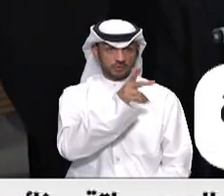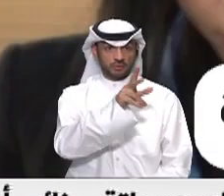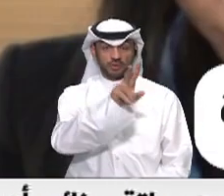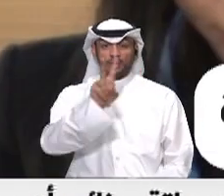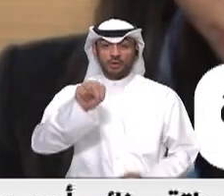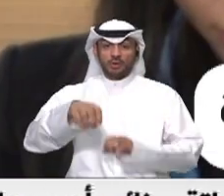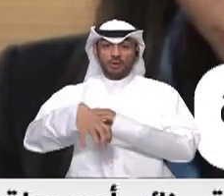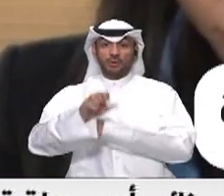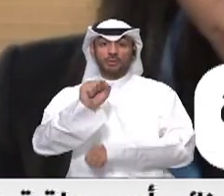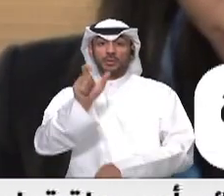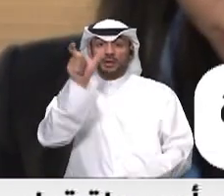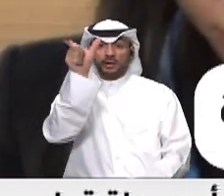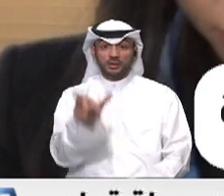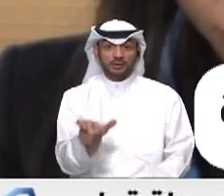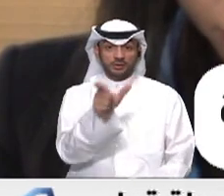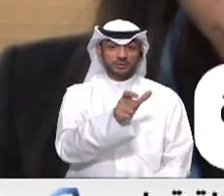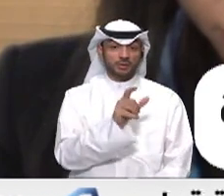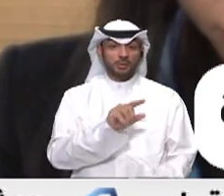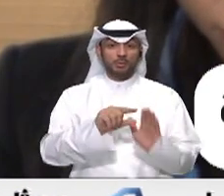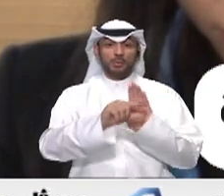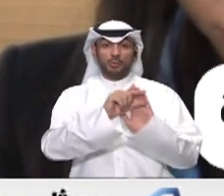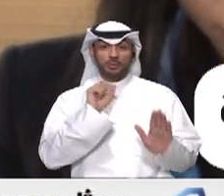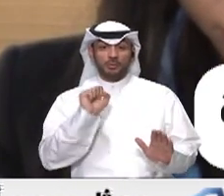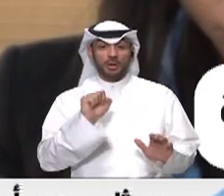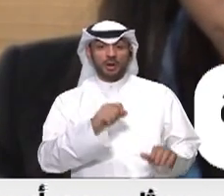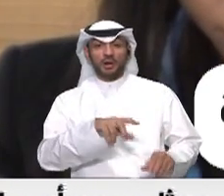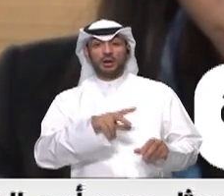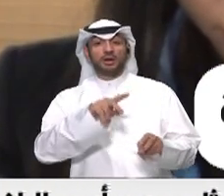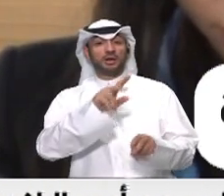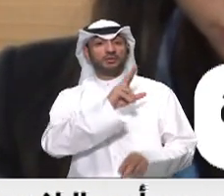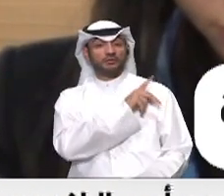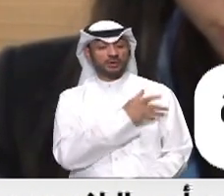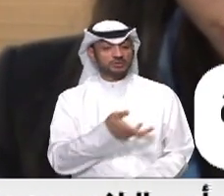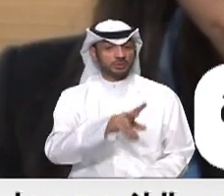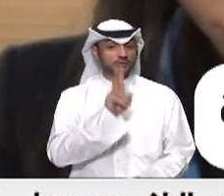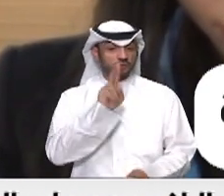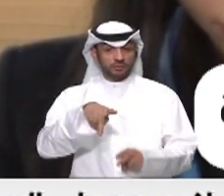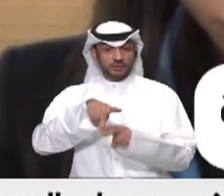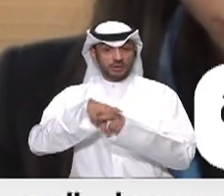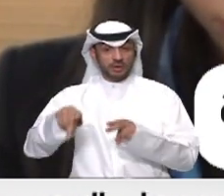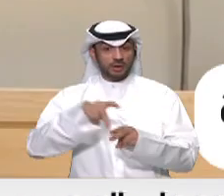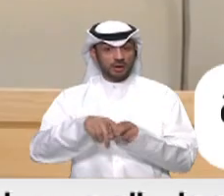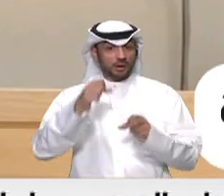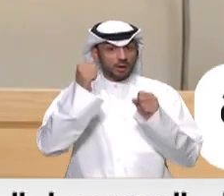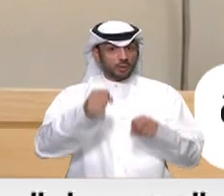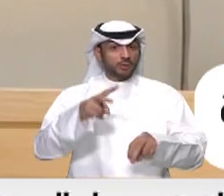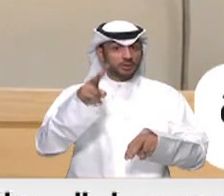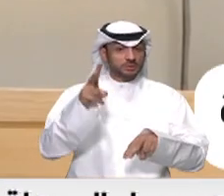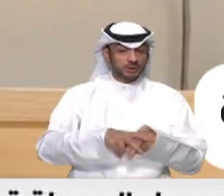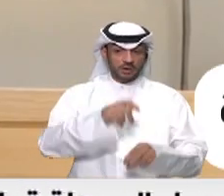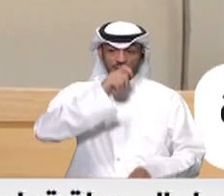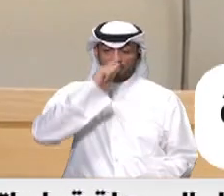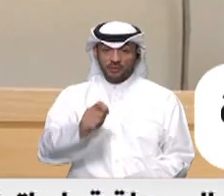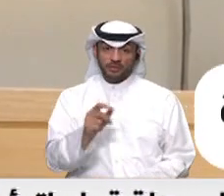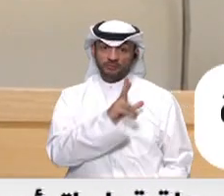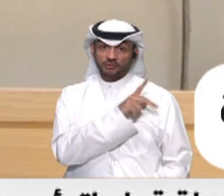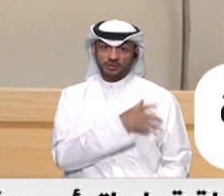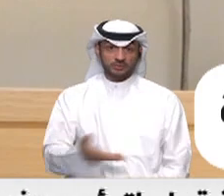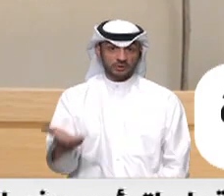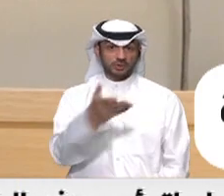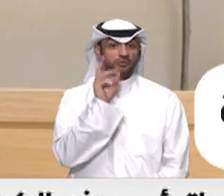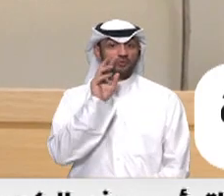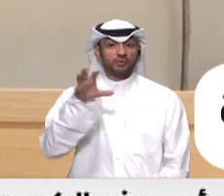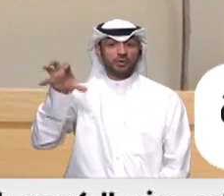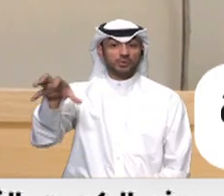الاراضي الفلسطينيه المحتله وجرائم الاباده التي ترتكبها اسرائيل ضد الفلسطينيين الدول